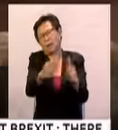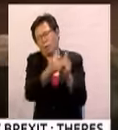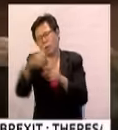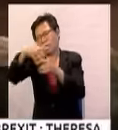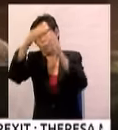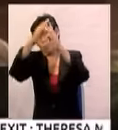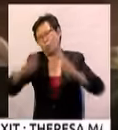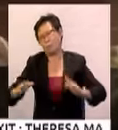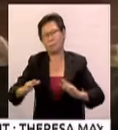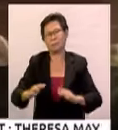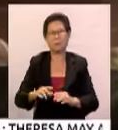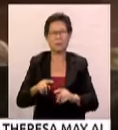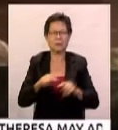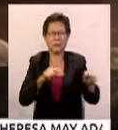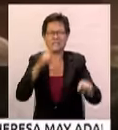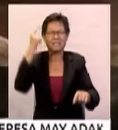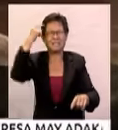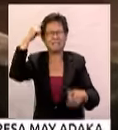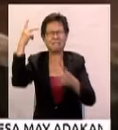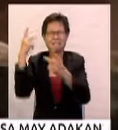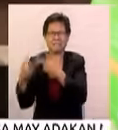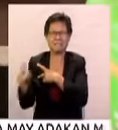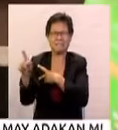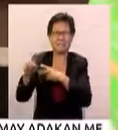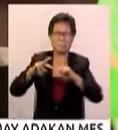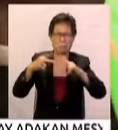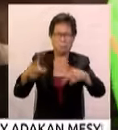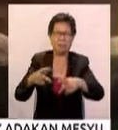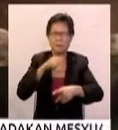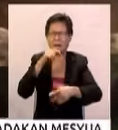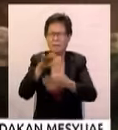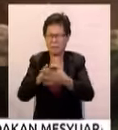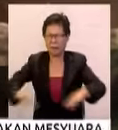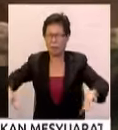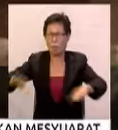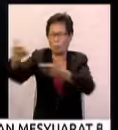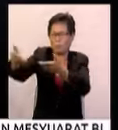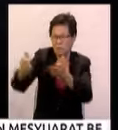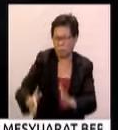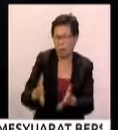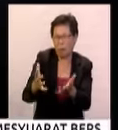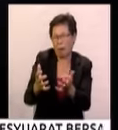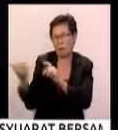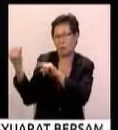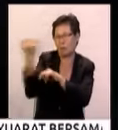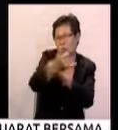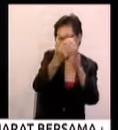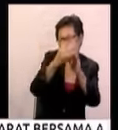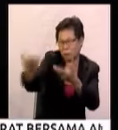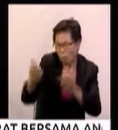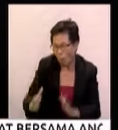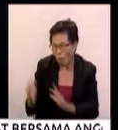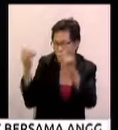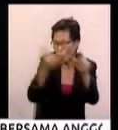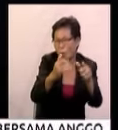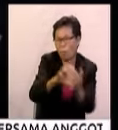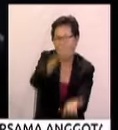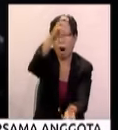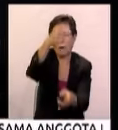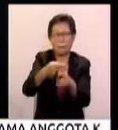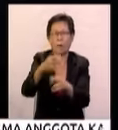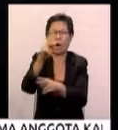dalam rumah. Tindakan tidak masuk akal kanatip mengundang rasa tidak selamat kepada tetamu yang ingin datang ke rumahnya. Buaya yang diberi